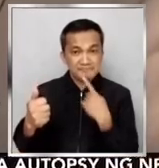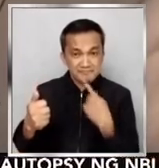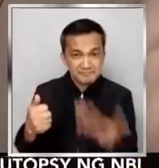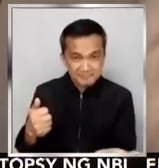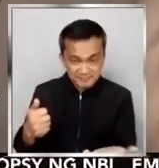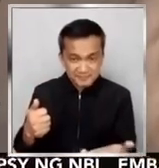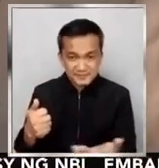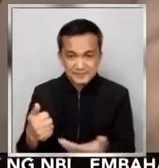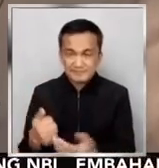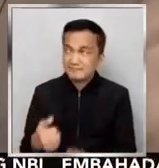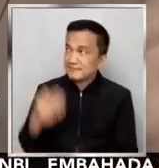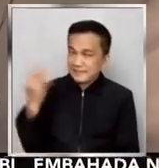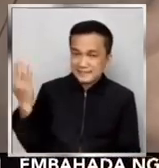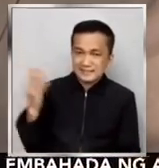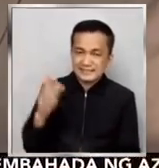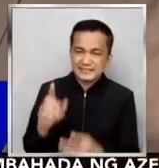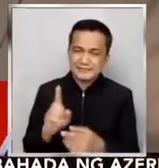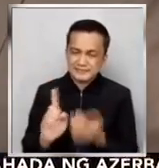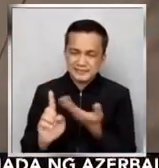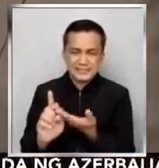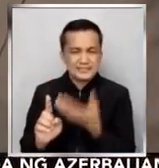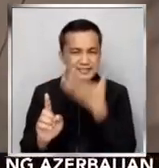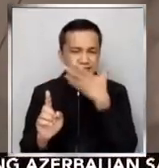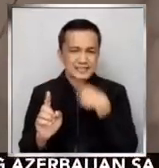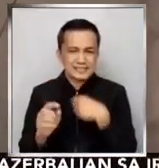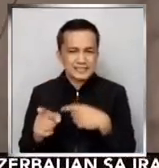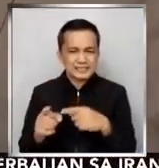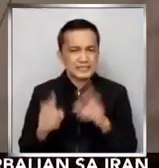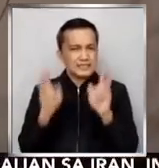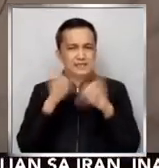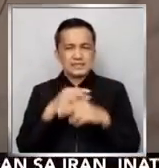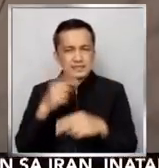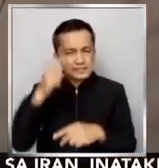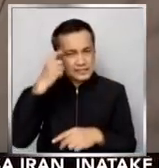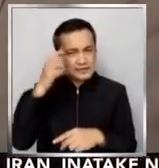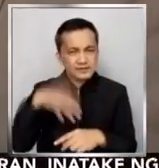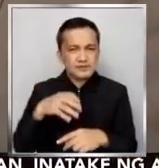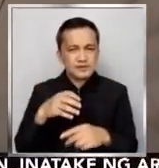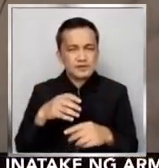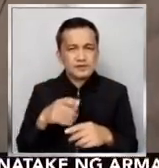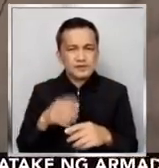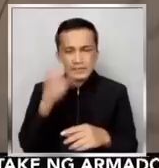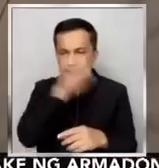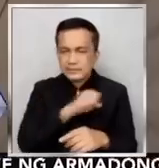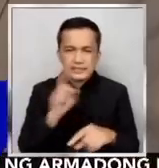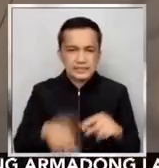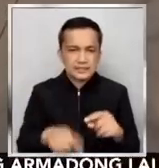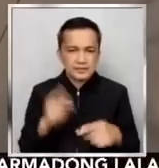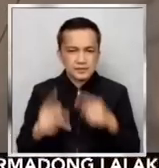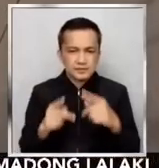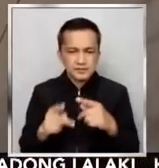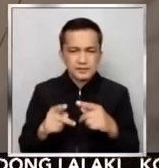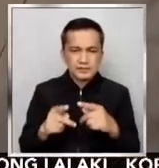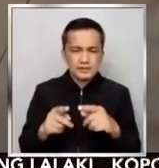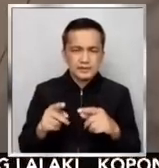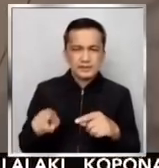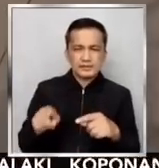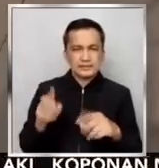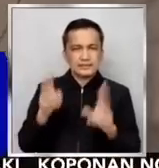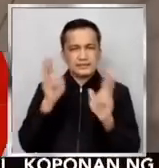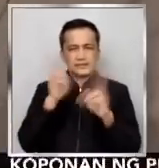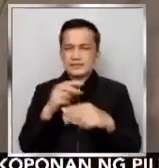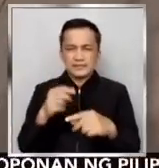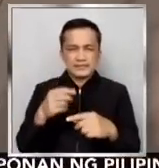ng FiLay kasi it's very unpredictable. And I think the people love its unpredictability. So panoorin na lang po